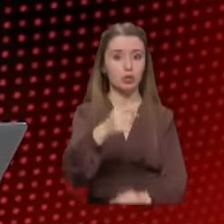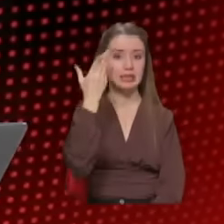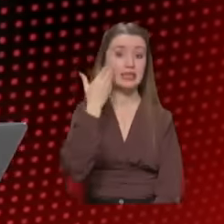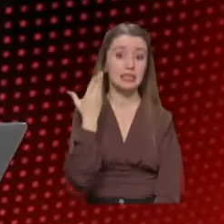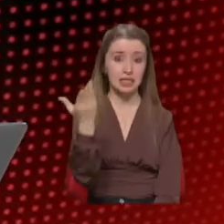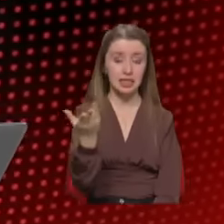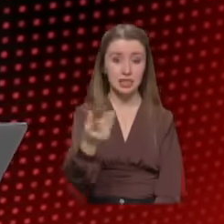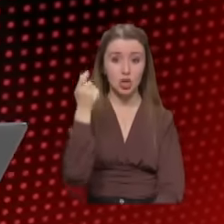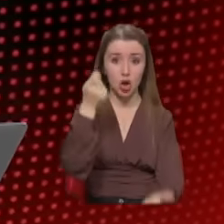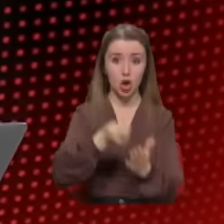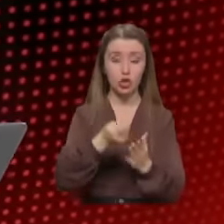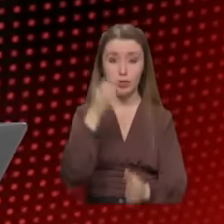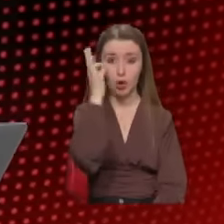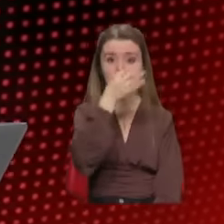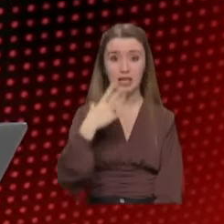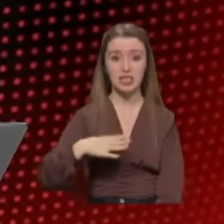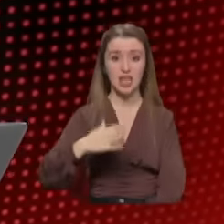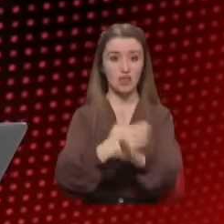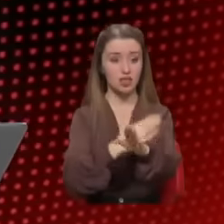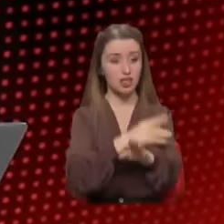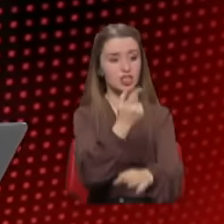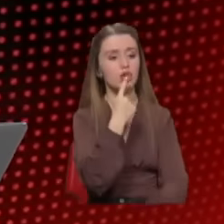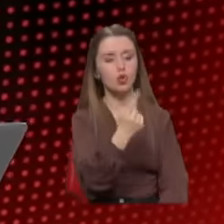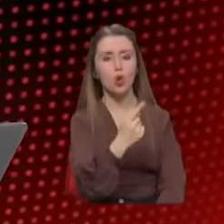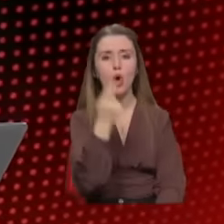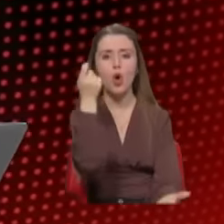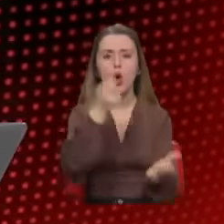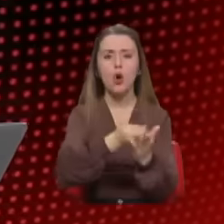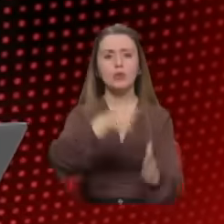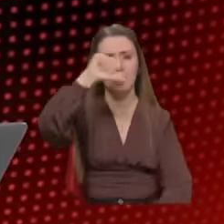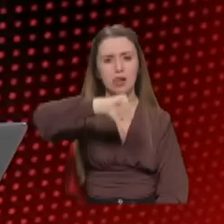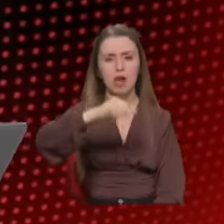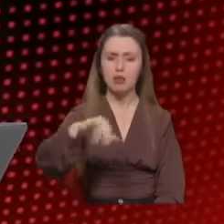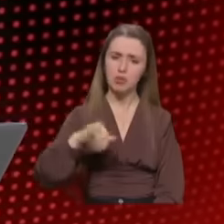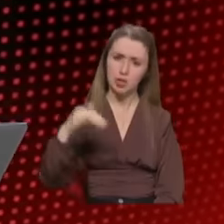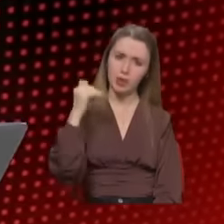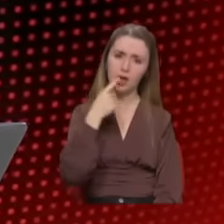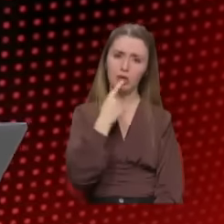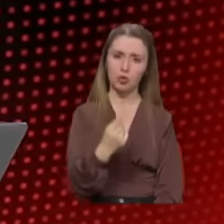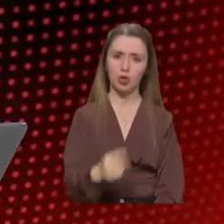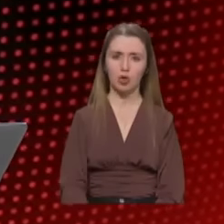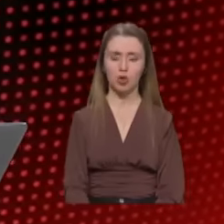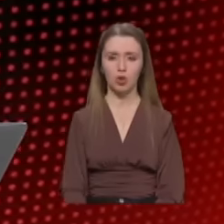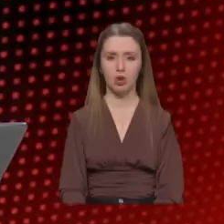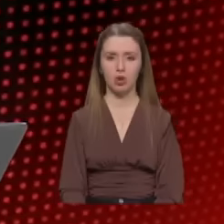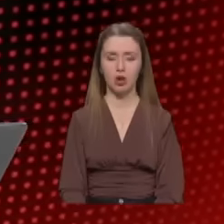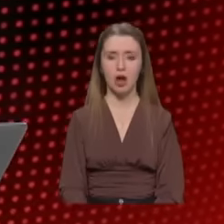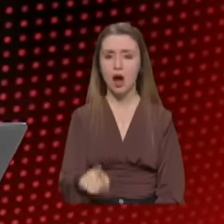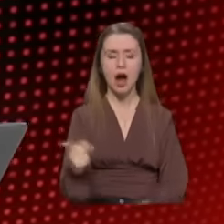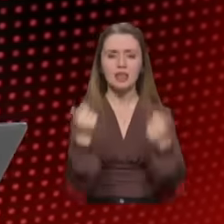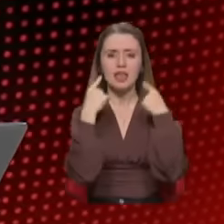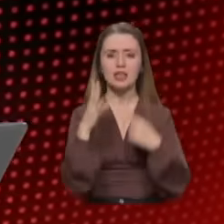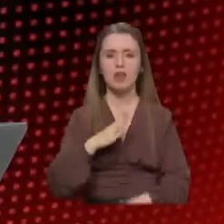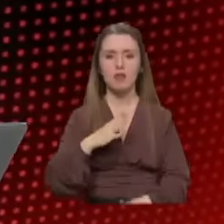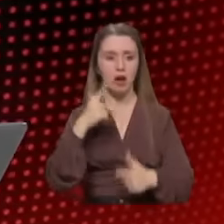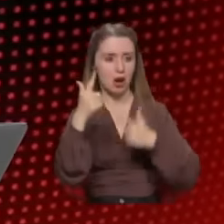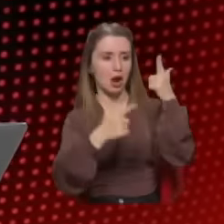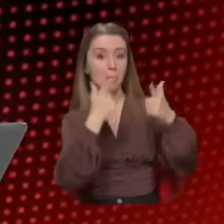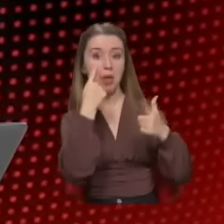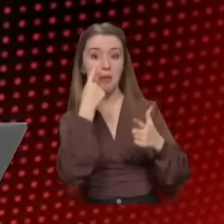izlediniz. Ödeme kolaylığı isteyen vatandaşı diyor ki ödeyemezsen yanıma gel. Hangi etkiye dayanarak söz veriyor? Bir de